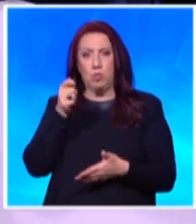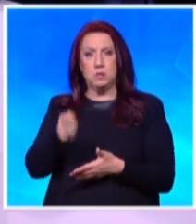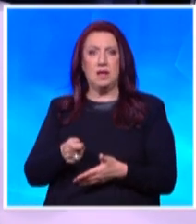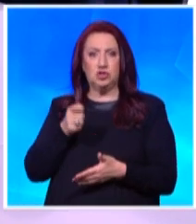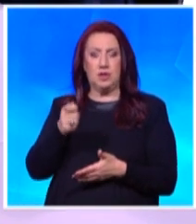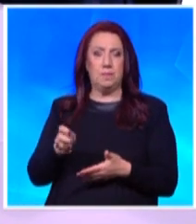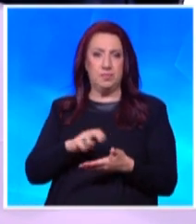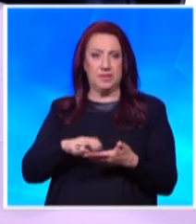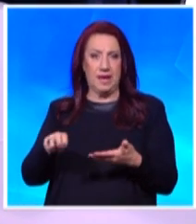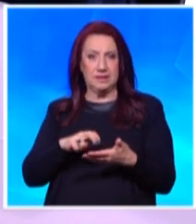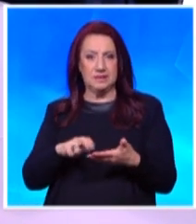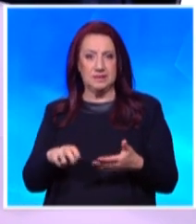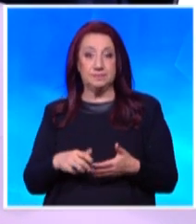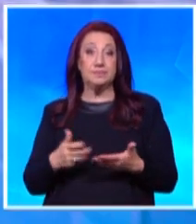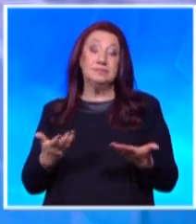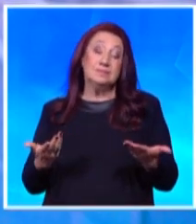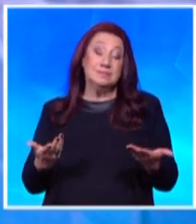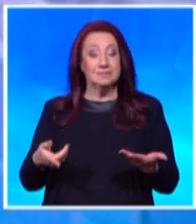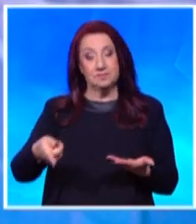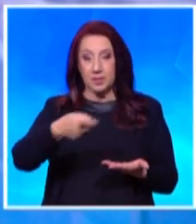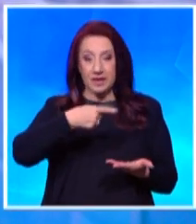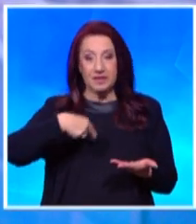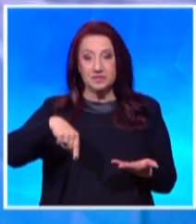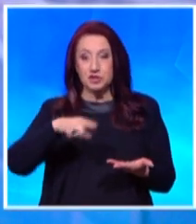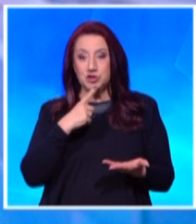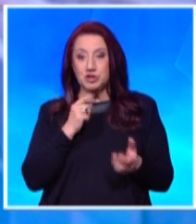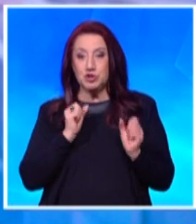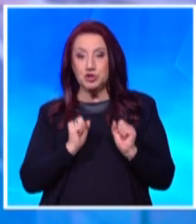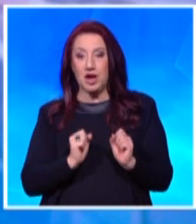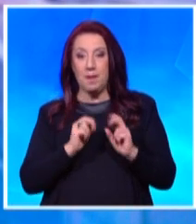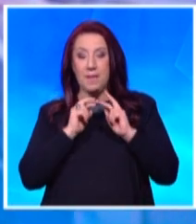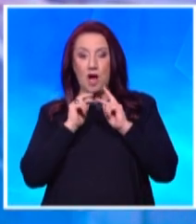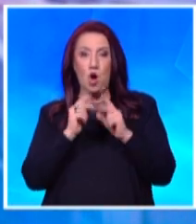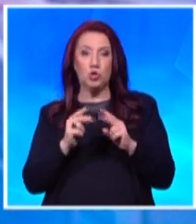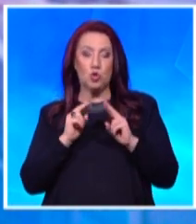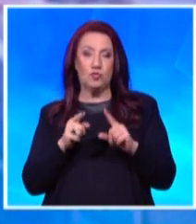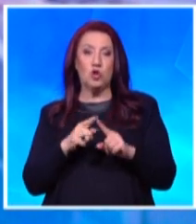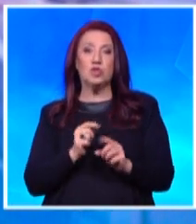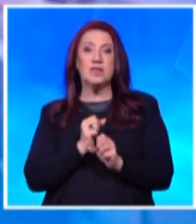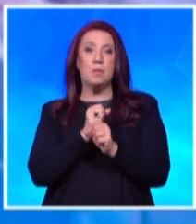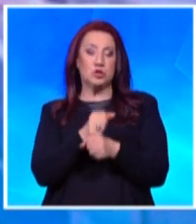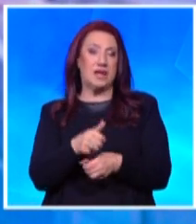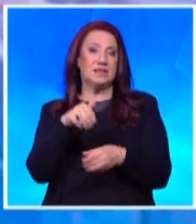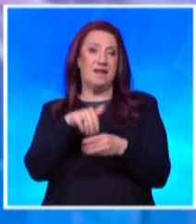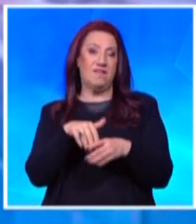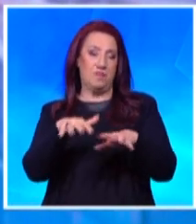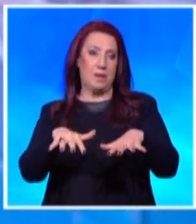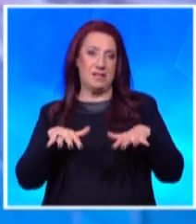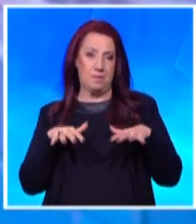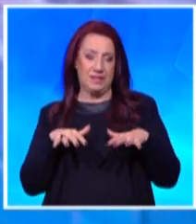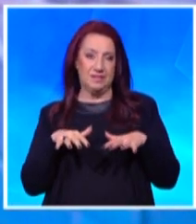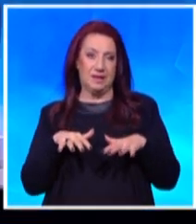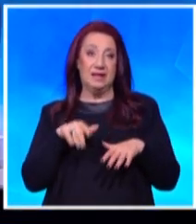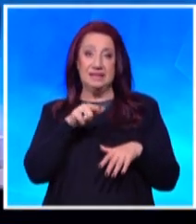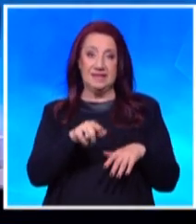по-добри. Точно така. Всички чакаме отговорите на тези въпроси от депутатите в Народно събрание и в бюджетна комисия конкретно. Те трябва да ги дадат, а не министъра на финансите.